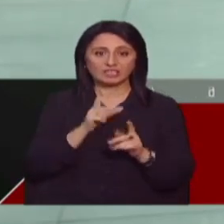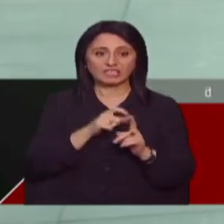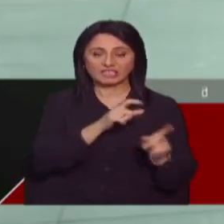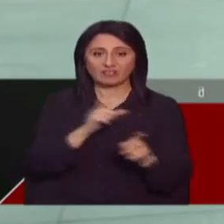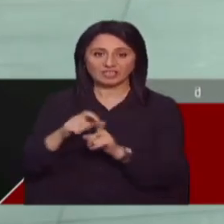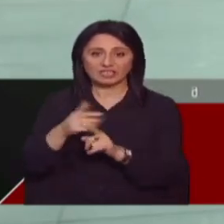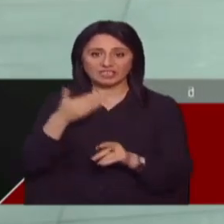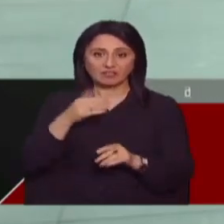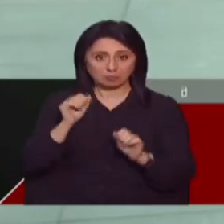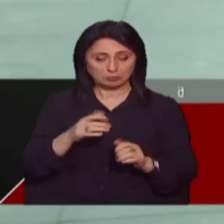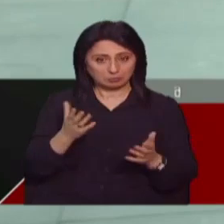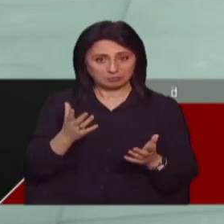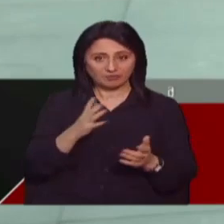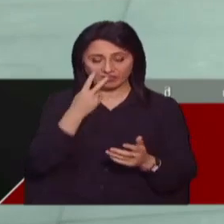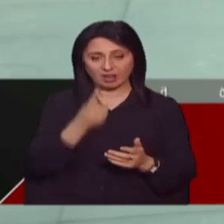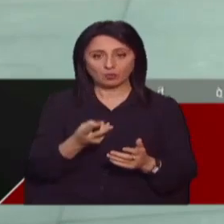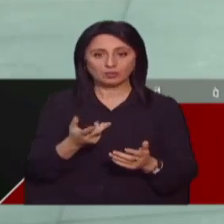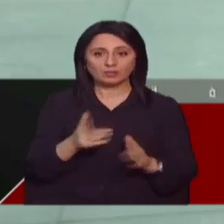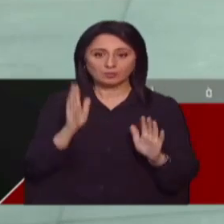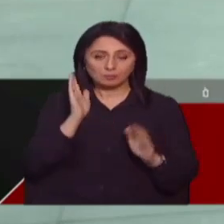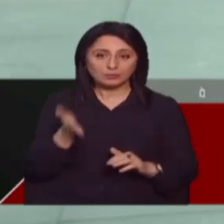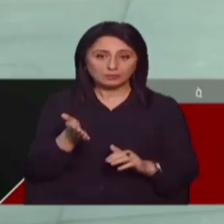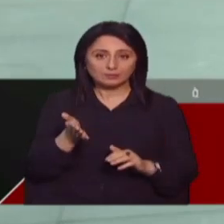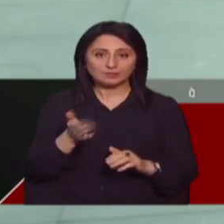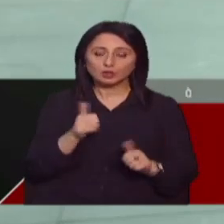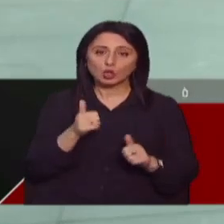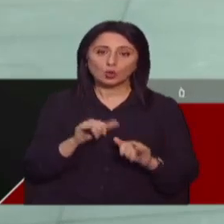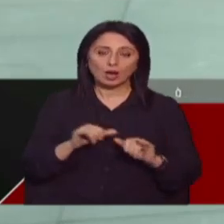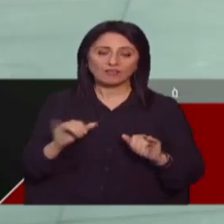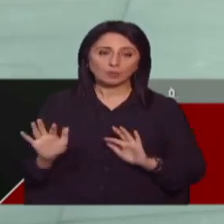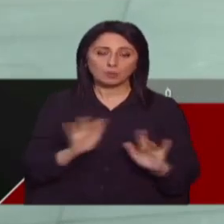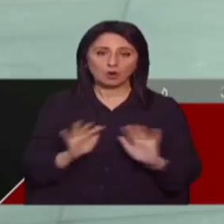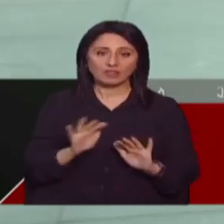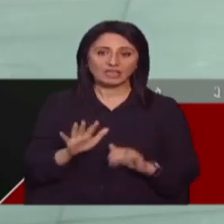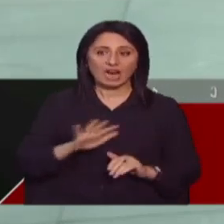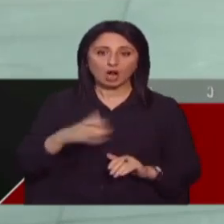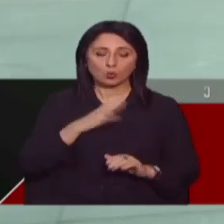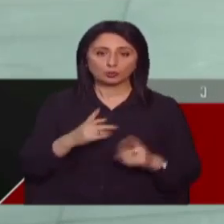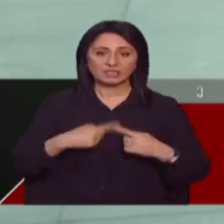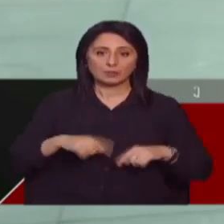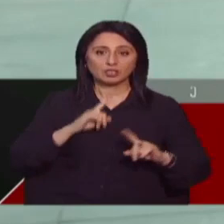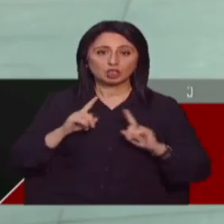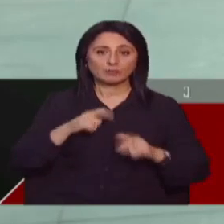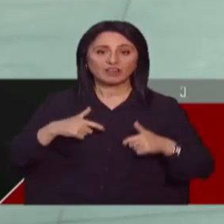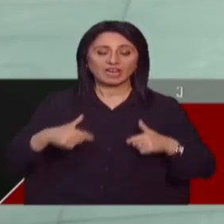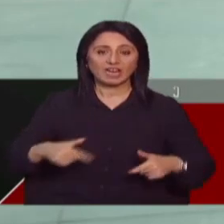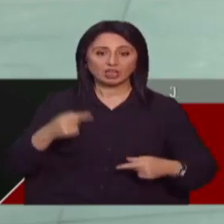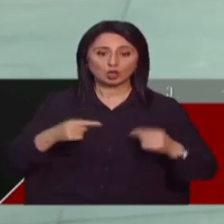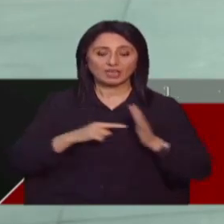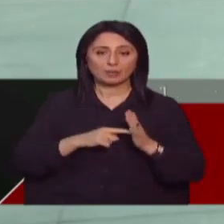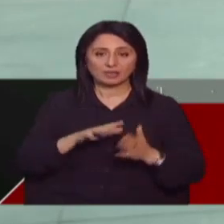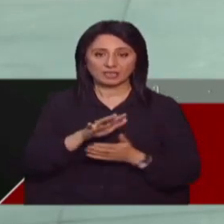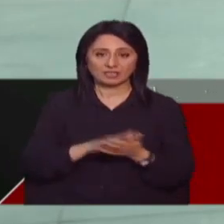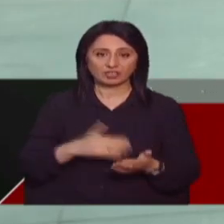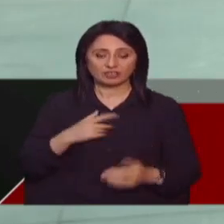სიტყვის თქმის საშუალება. ნახოთ, მოხდება როგორ განვითარდება მოვლენები გაეროს უშიშროების საბჭოს ხდომაზე. გენერალური დებატები კი